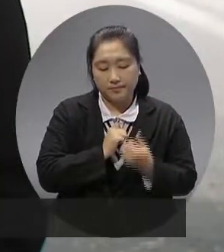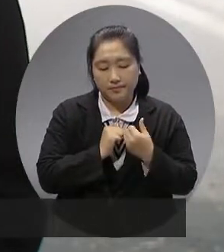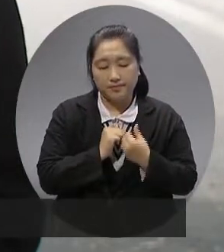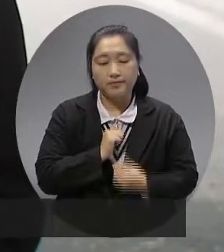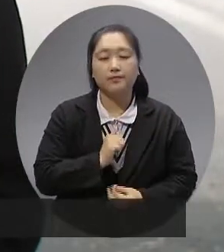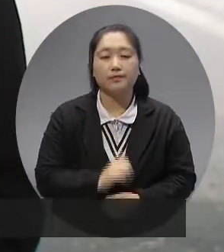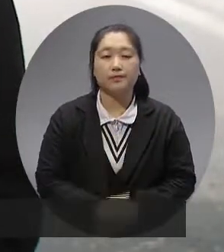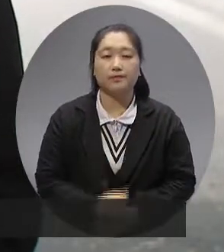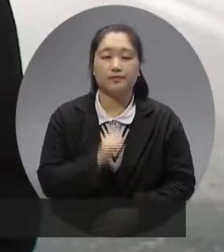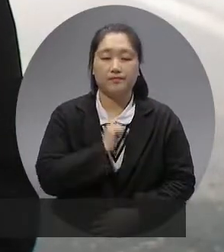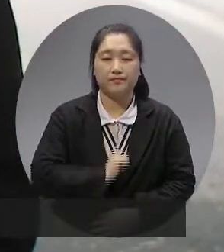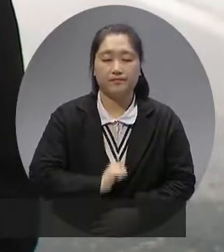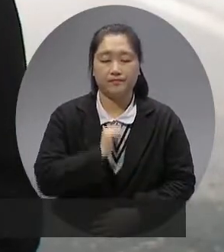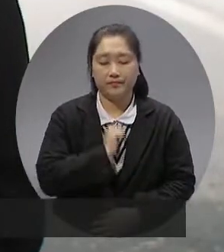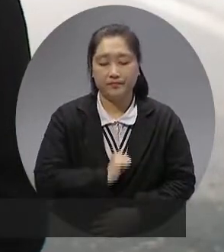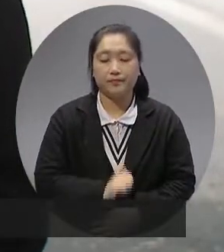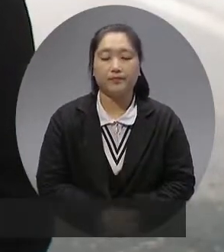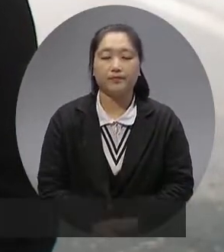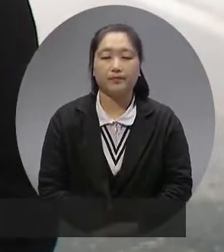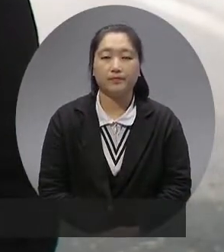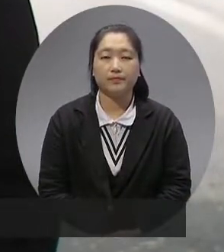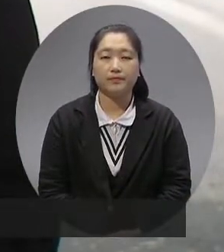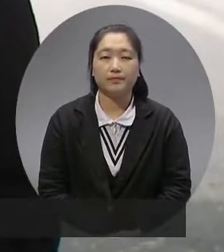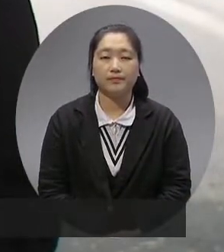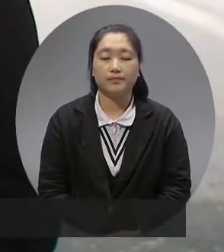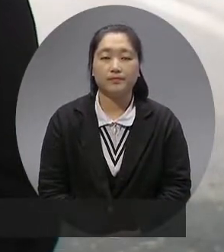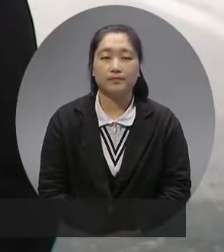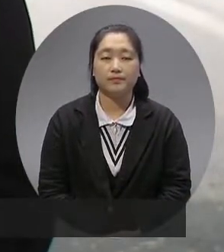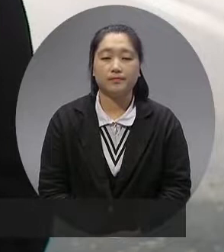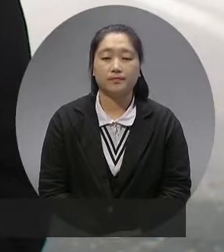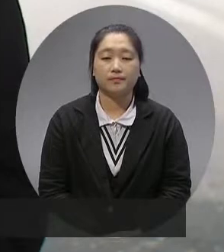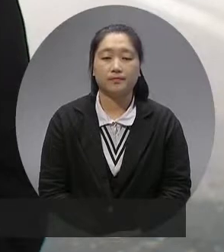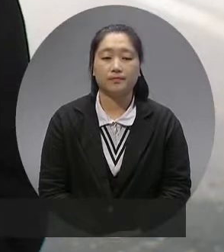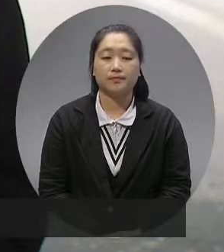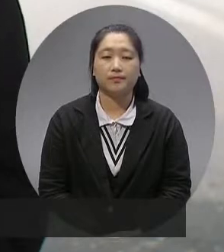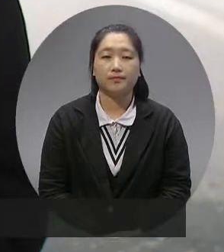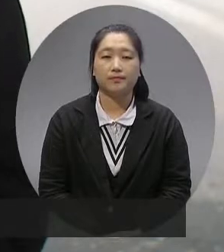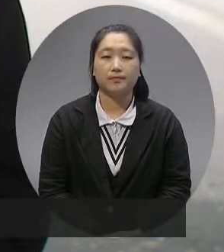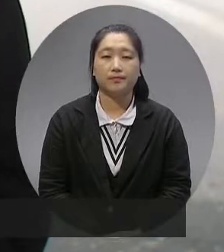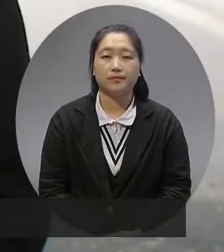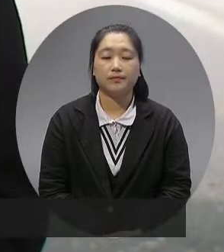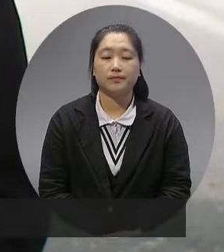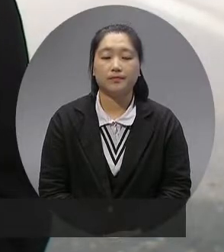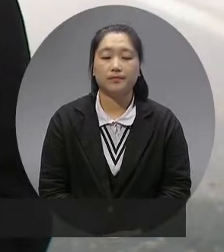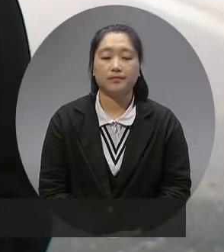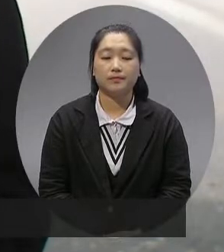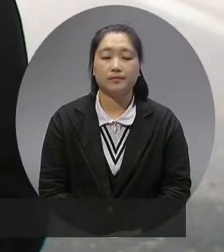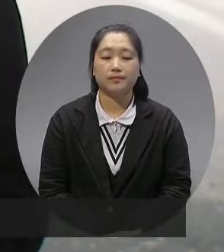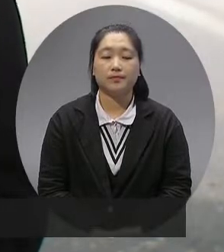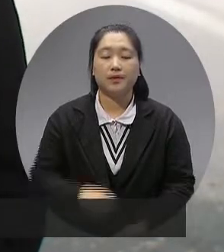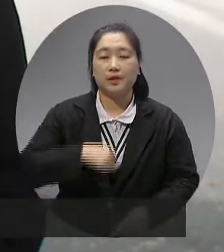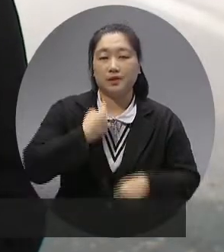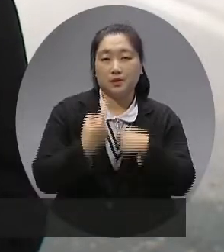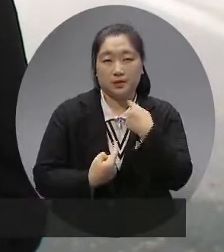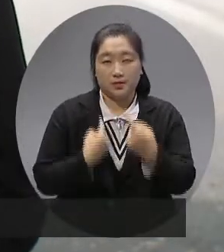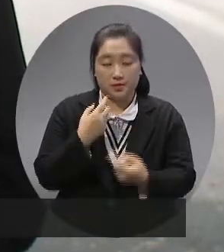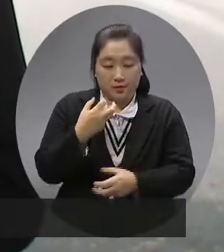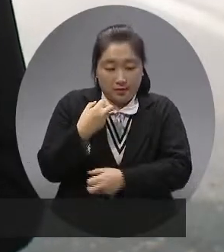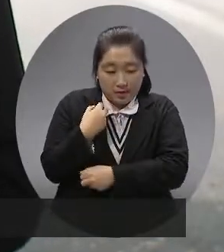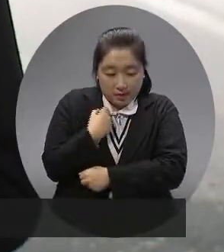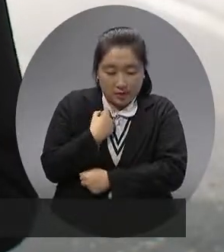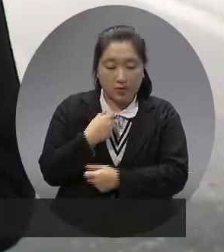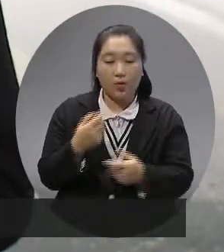그대로 그 시간들을 다 온전히 견뎌내는 그 즉 스스로 자기를